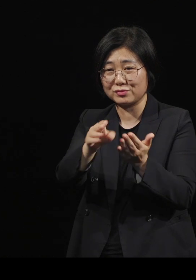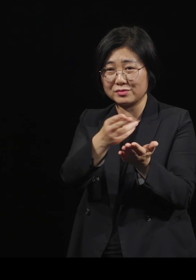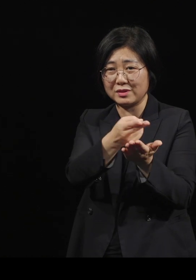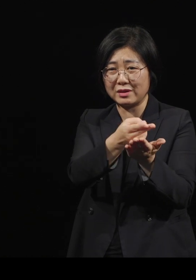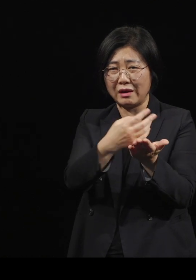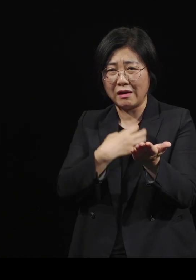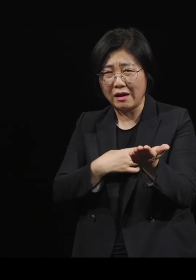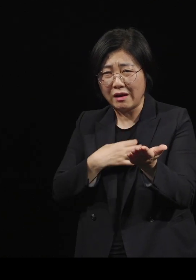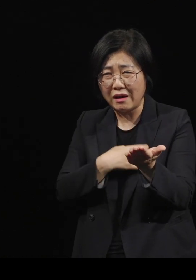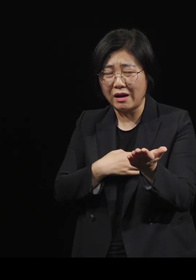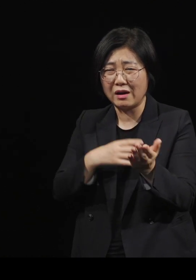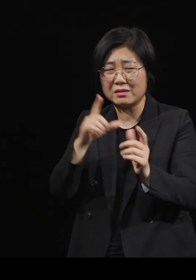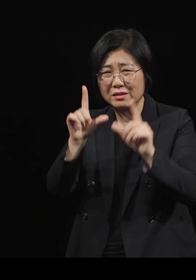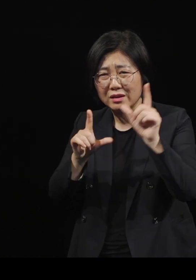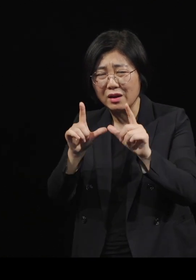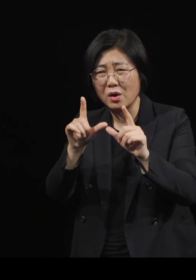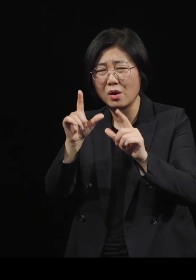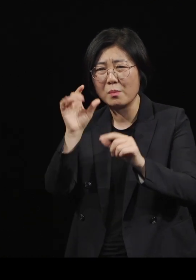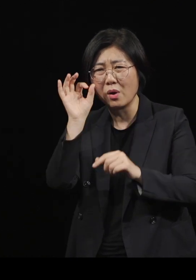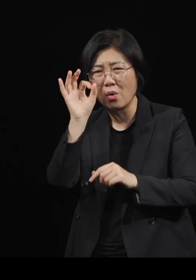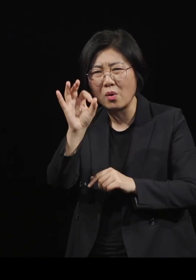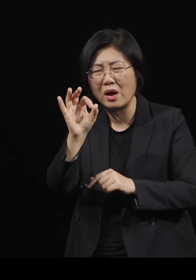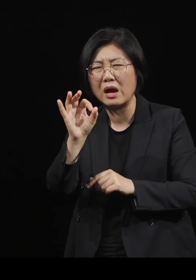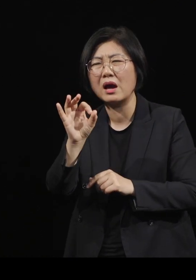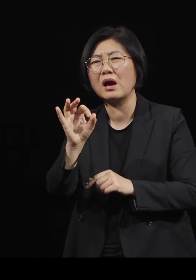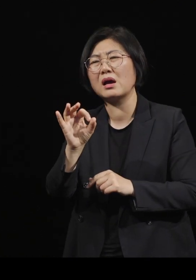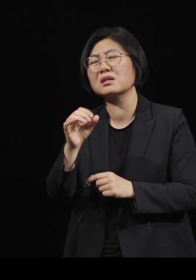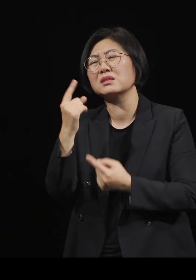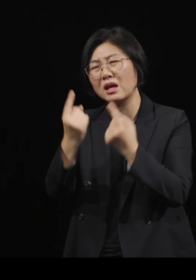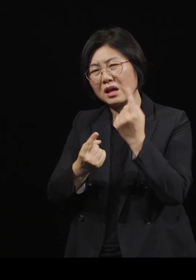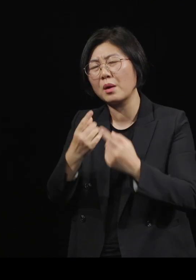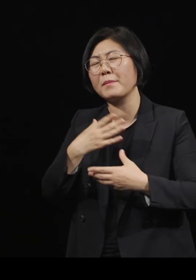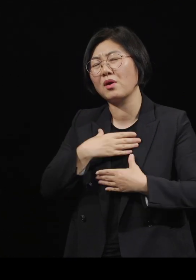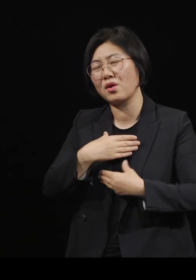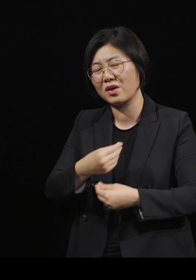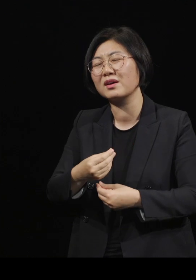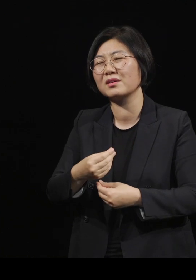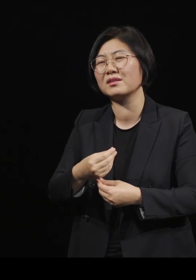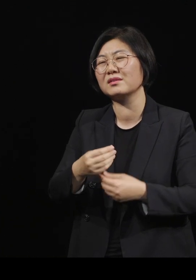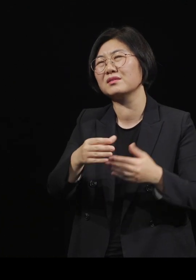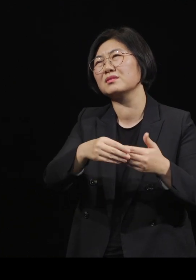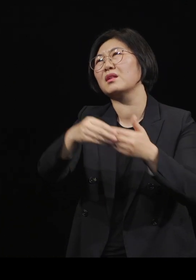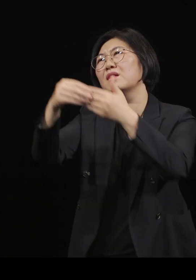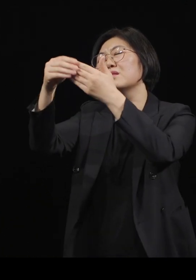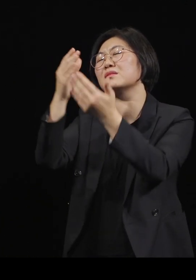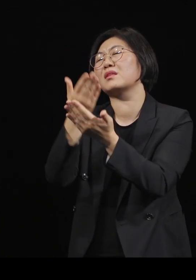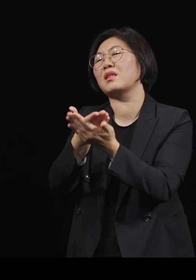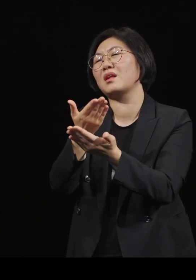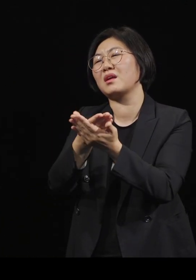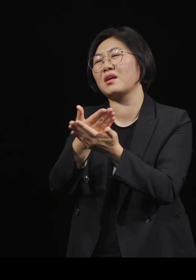저렇게 고통스럽게 살게 하느니 차라리 편하게 데려가세요 라고 기도하셨다고 해요.